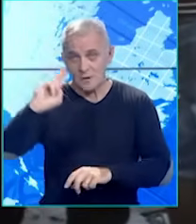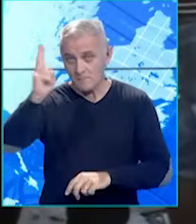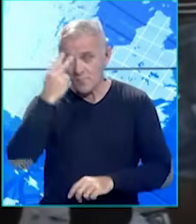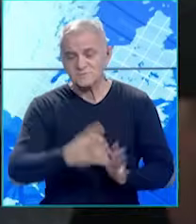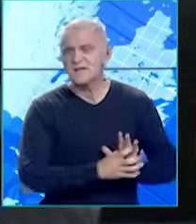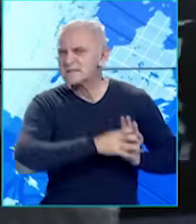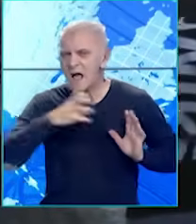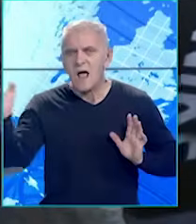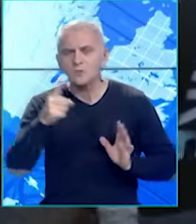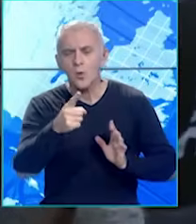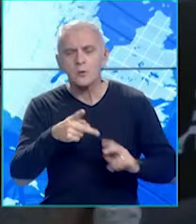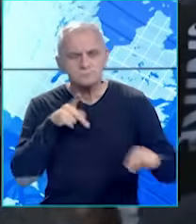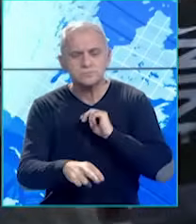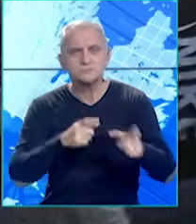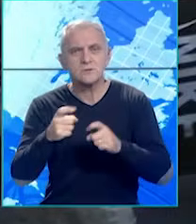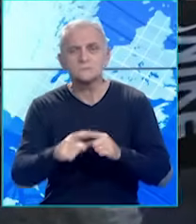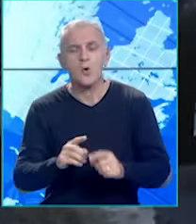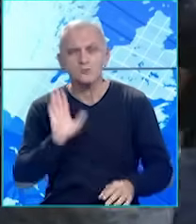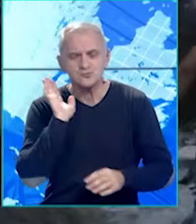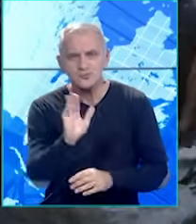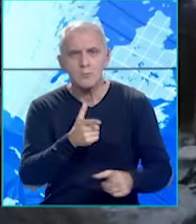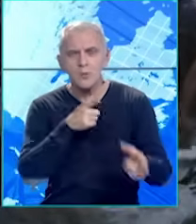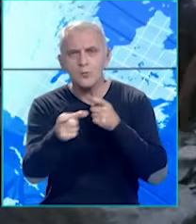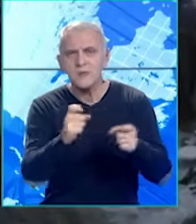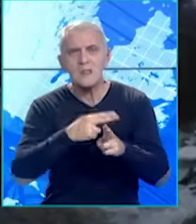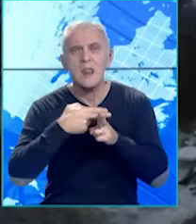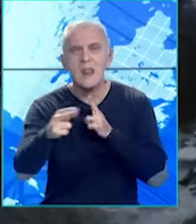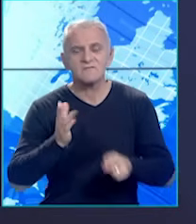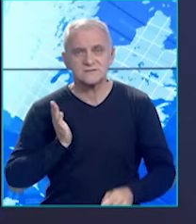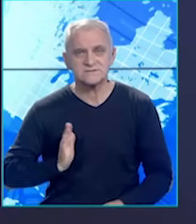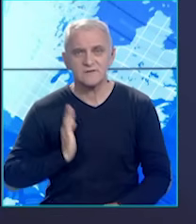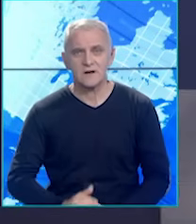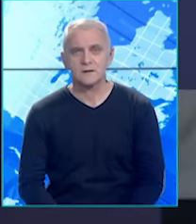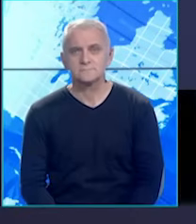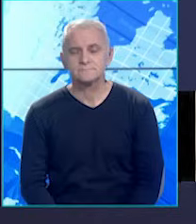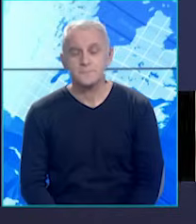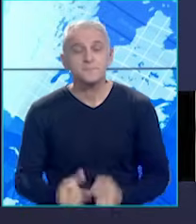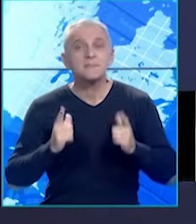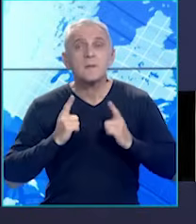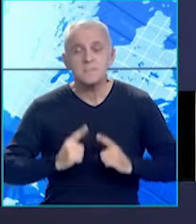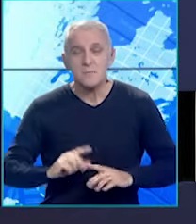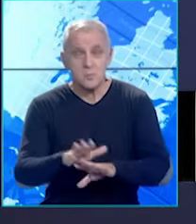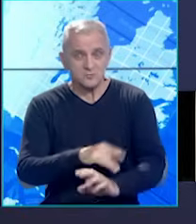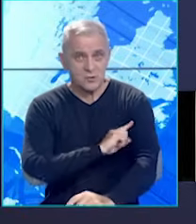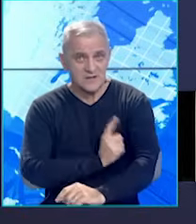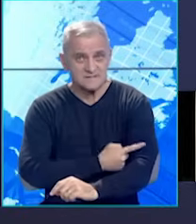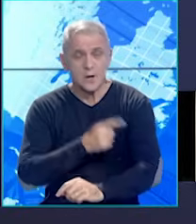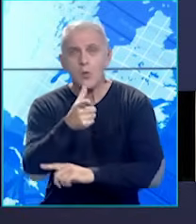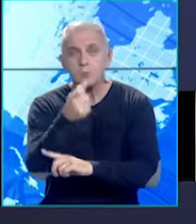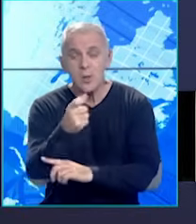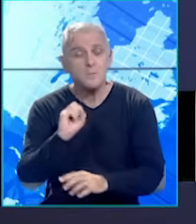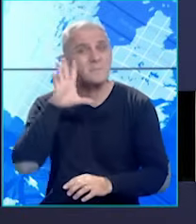na trajni prekid vatre kako bi bilo obustavljeno ubijanje nedužnih civila. Primirje je stupilo na snagu nakon što je